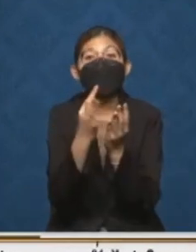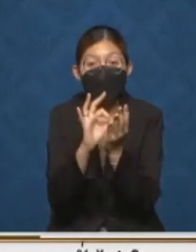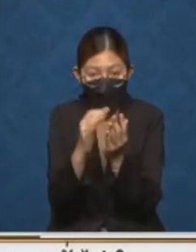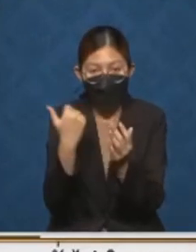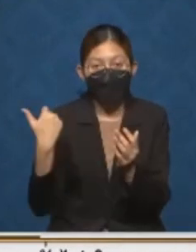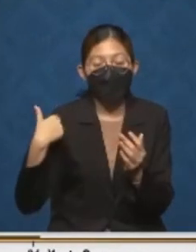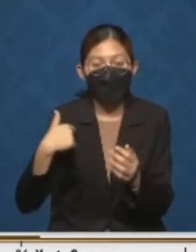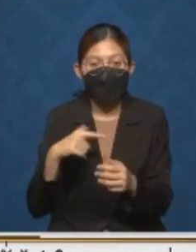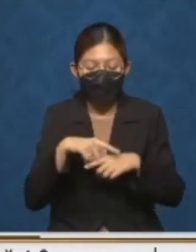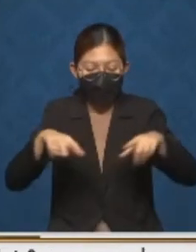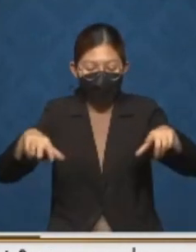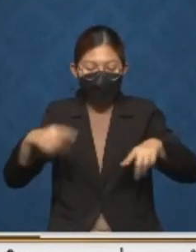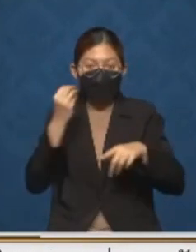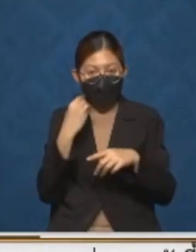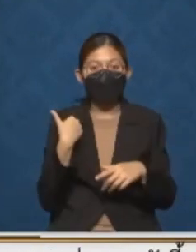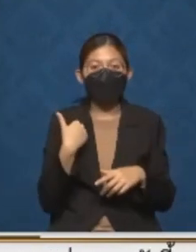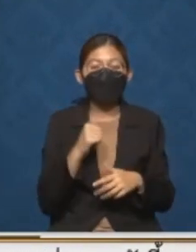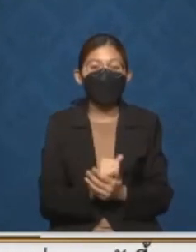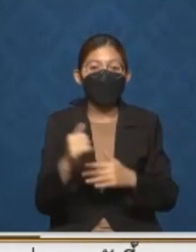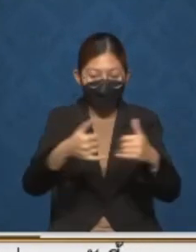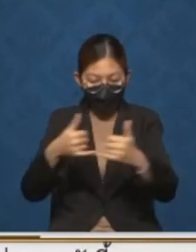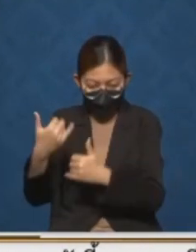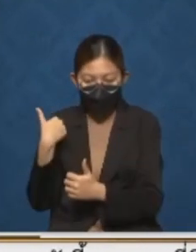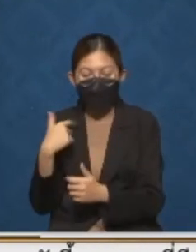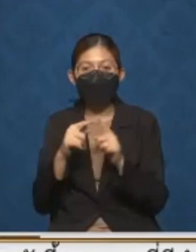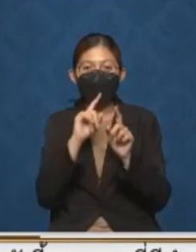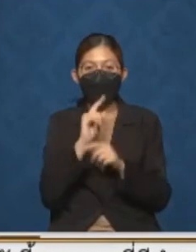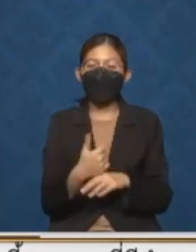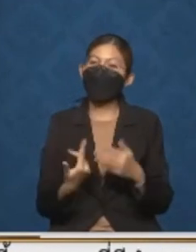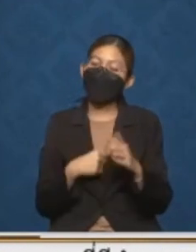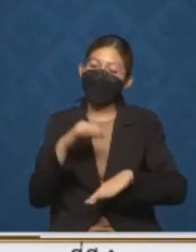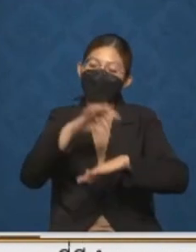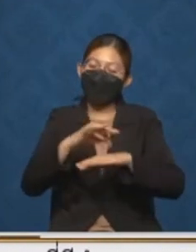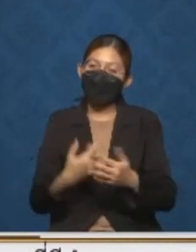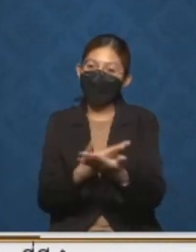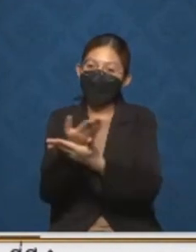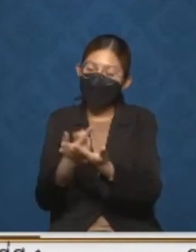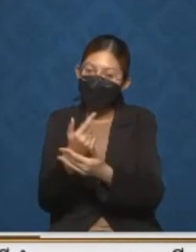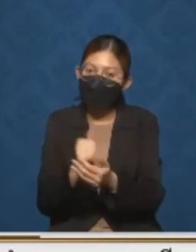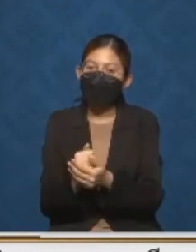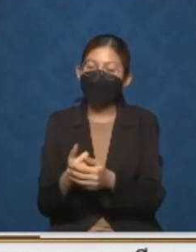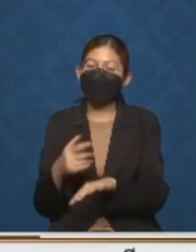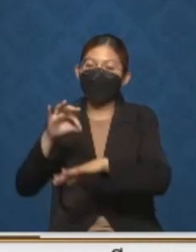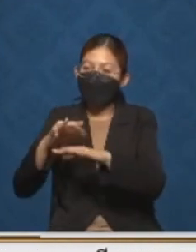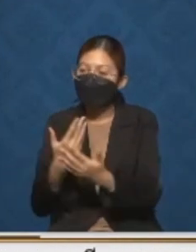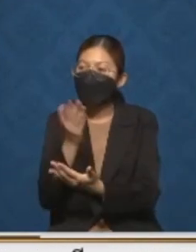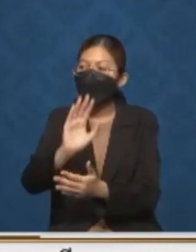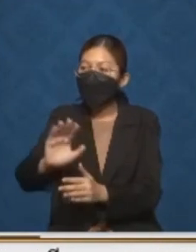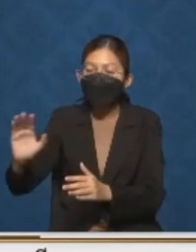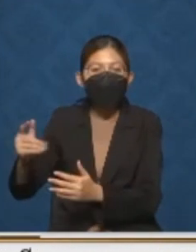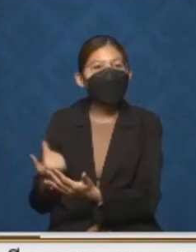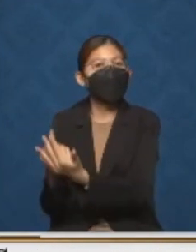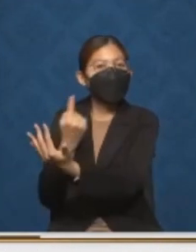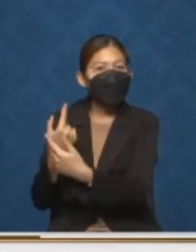ใพ้นที่ผมก็มีครั ไปบ้างมีแฝนธีปึกษาของรฐมุตรี ไปดต Woods Would Weแล้